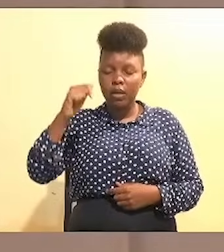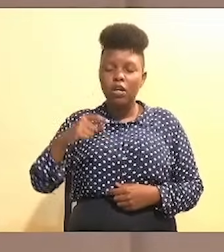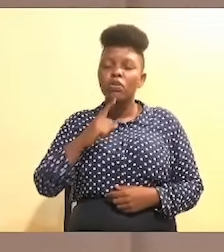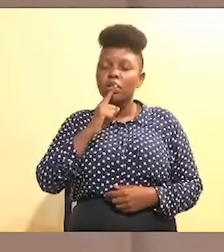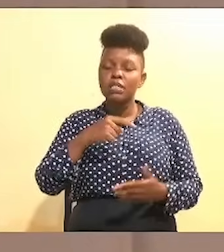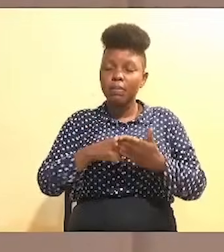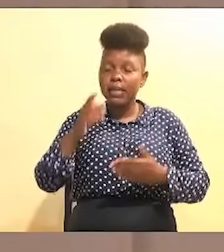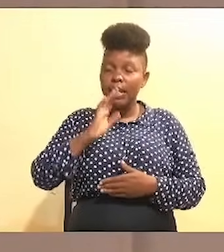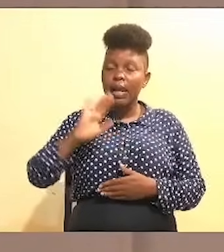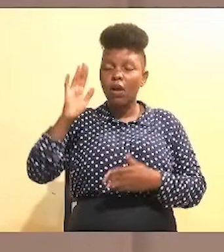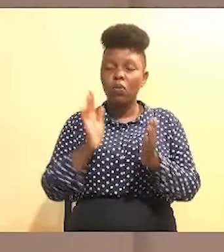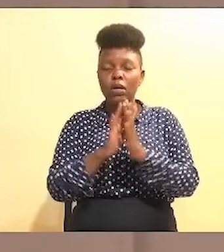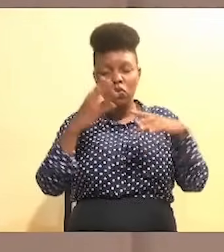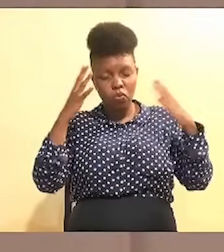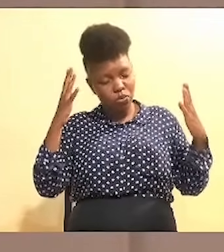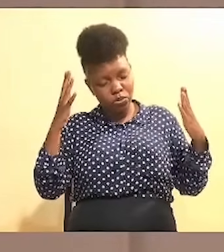lako litukuzwe.